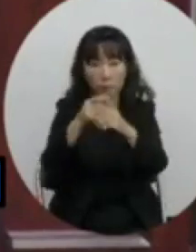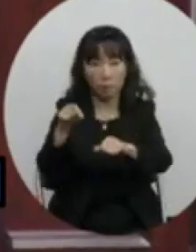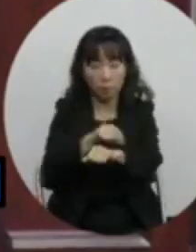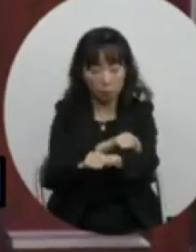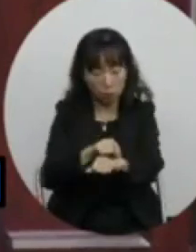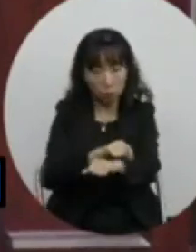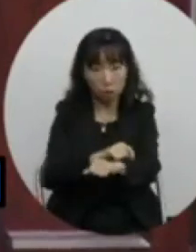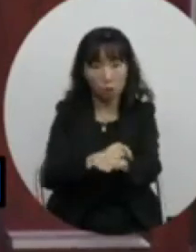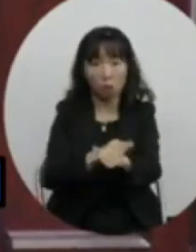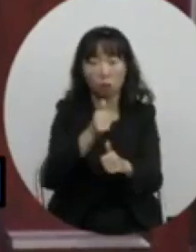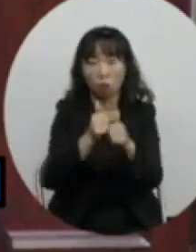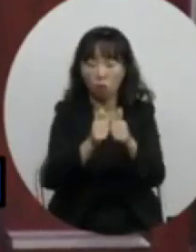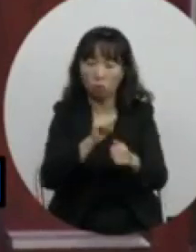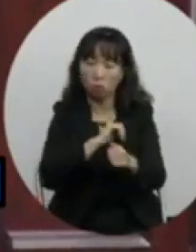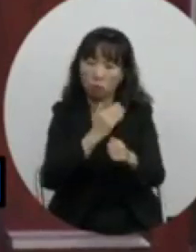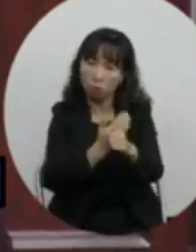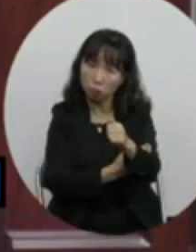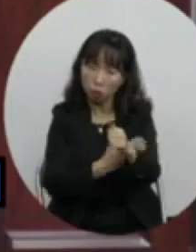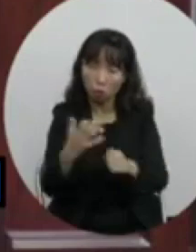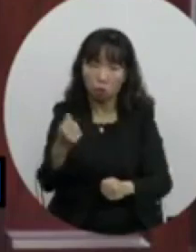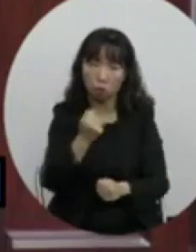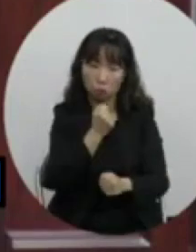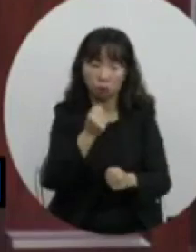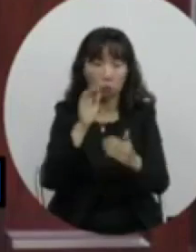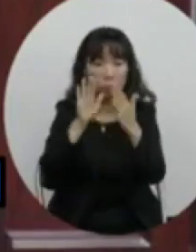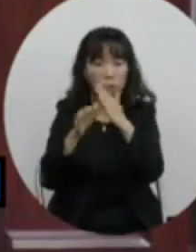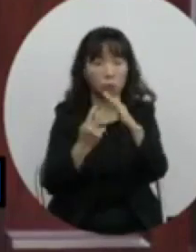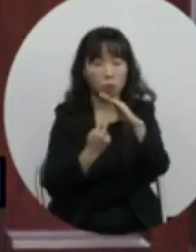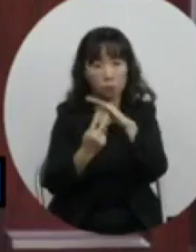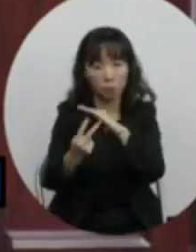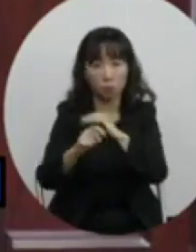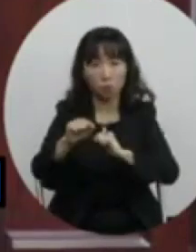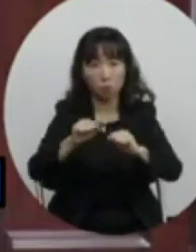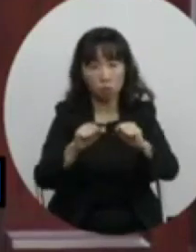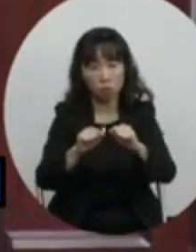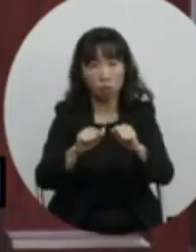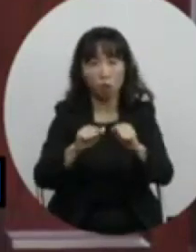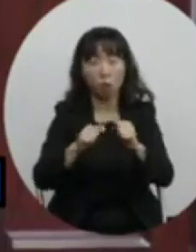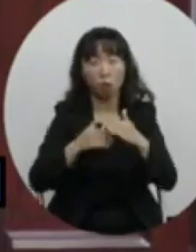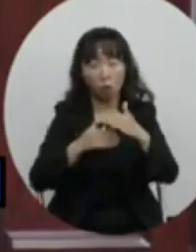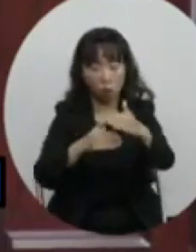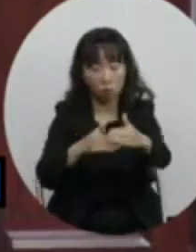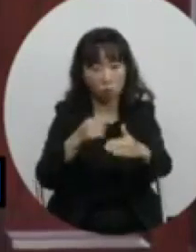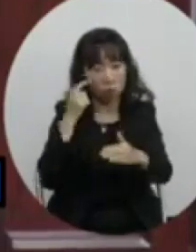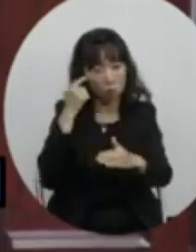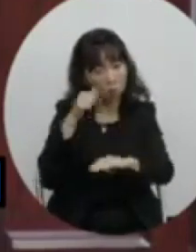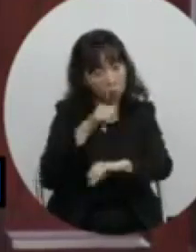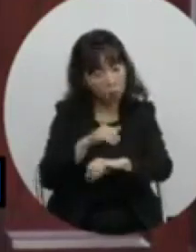지역 경쟁력을 갖추기 위한 미래 비전 및 실행 계획을 도출하기 위한 것입니다.